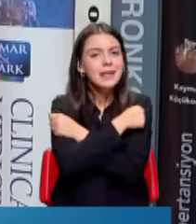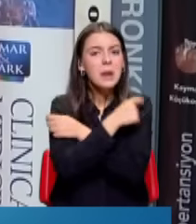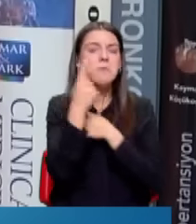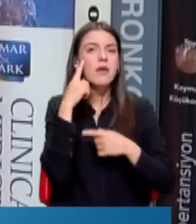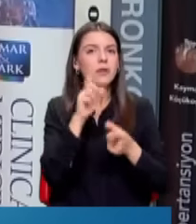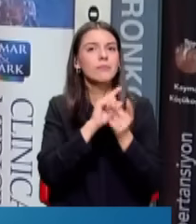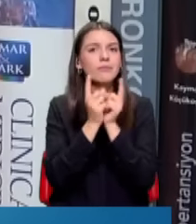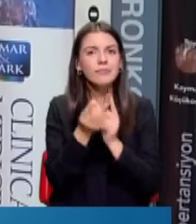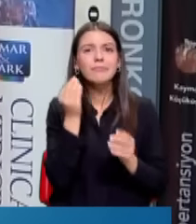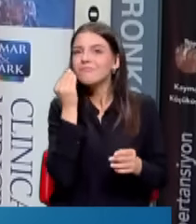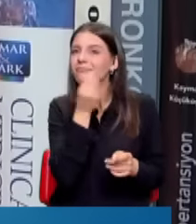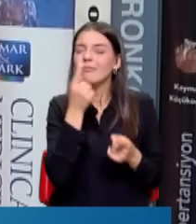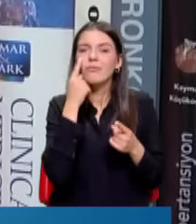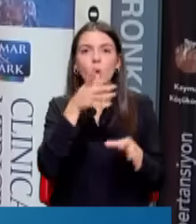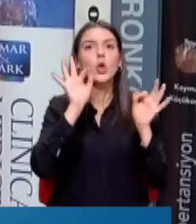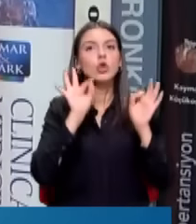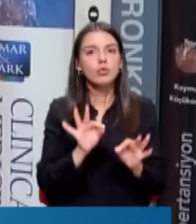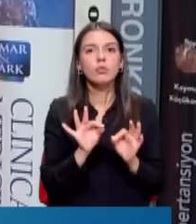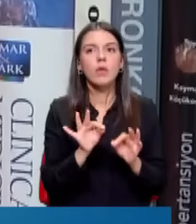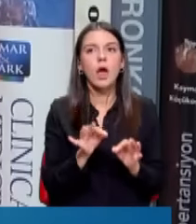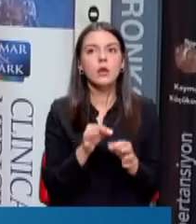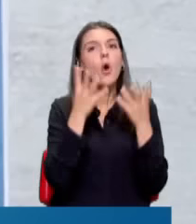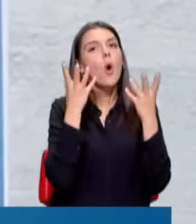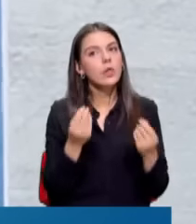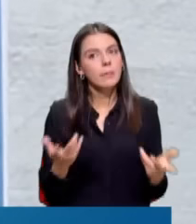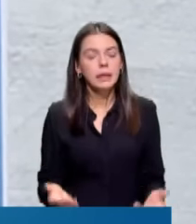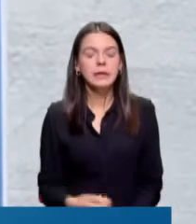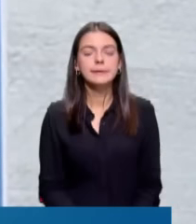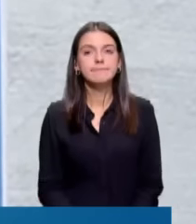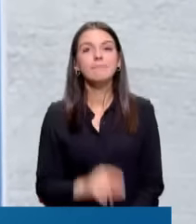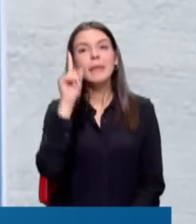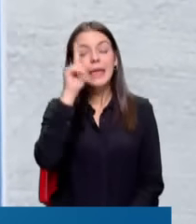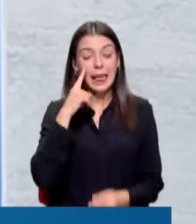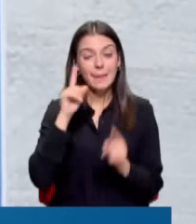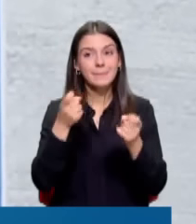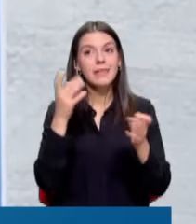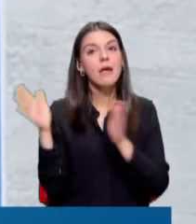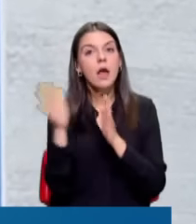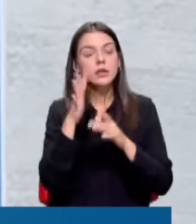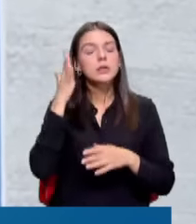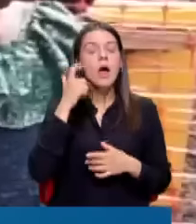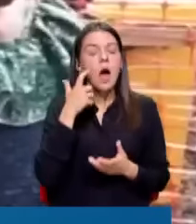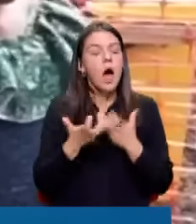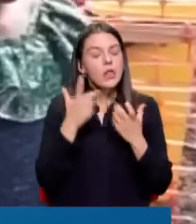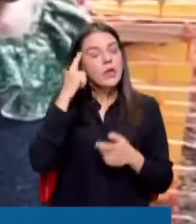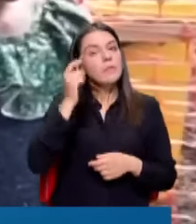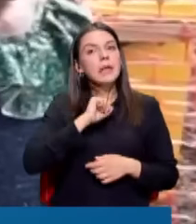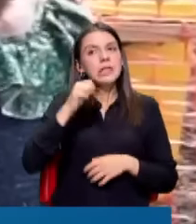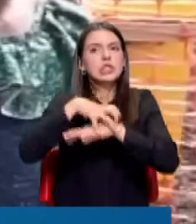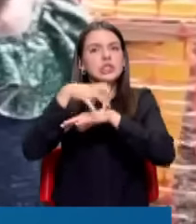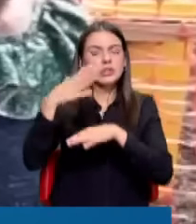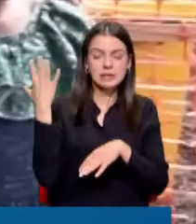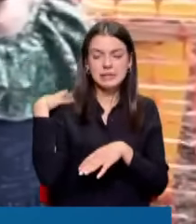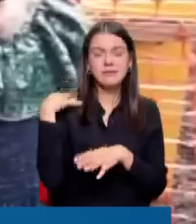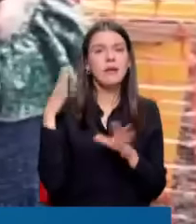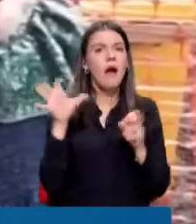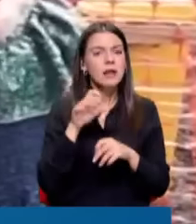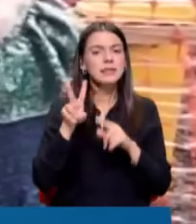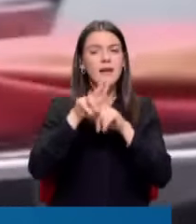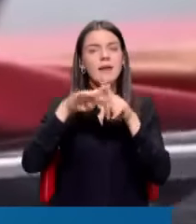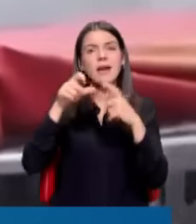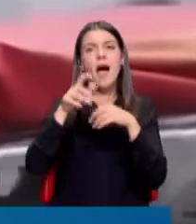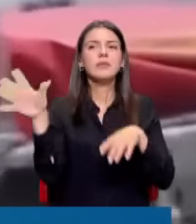kucaklaşma vesaire gibi durumlarda da bulaşabilir. İlk belirtiler arasında ateş, baş ağrısı, şişlikler, sırt ağrısı ve kas